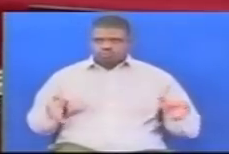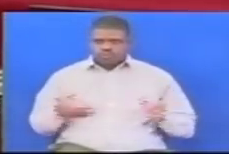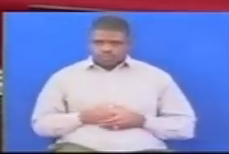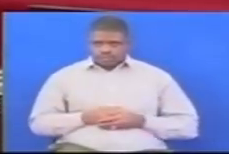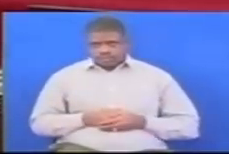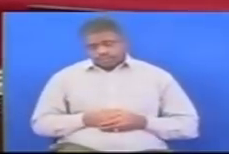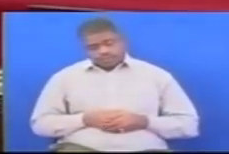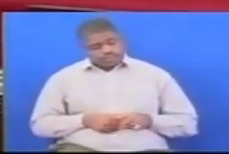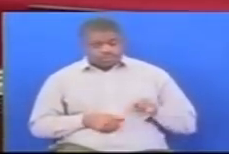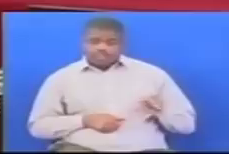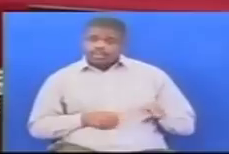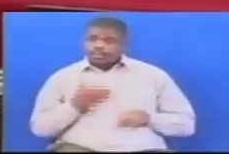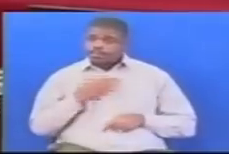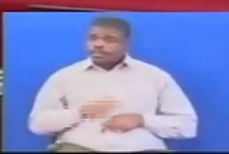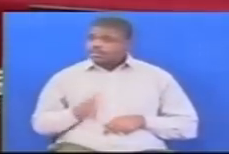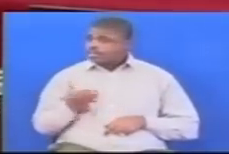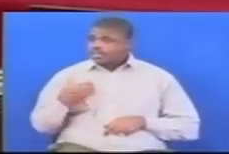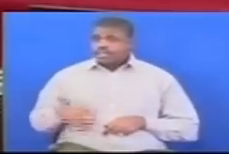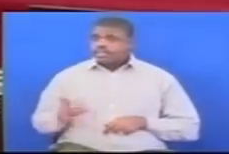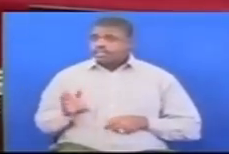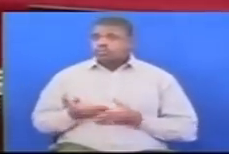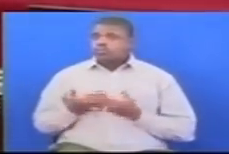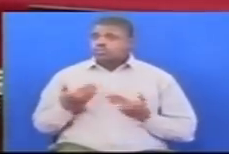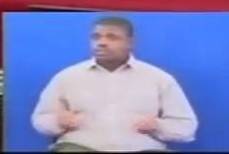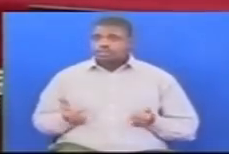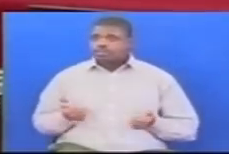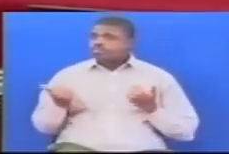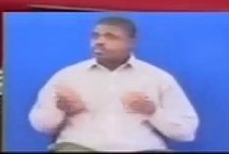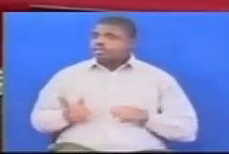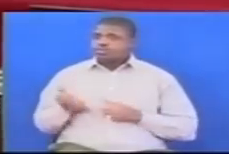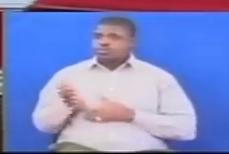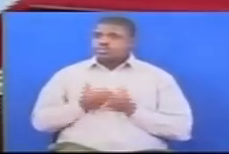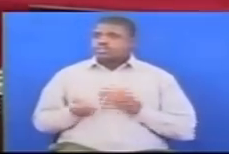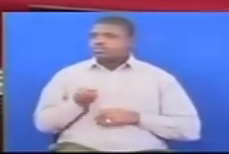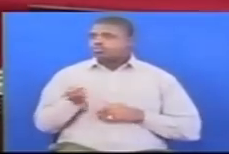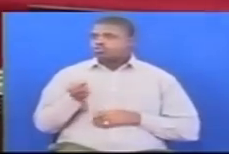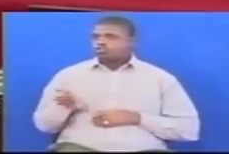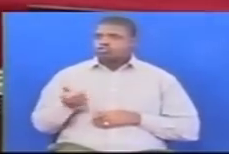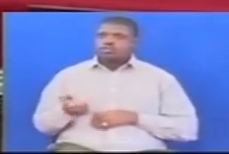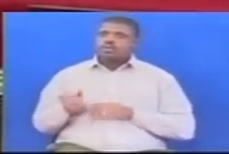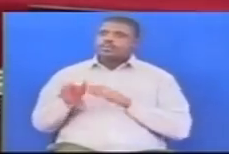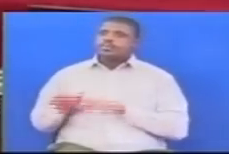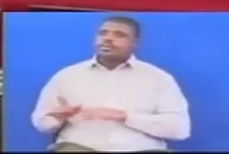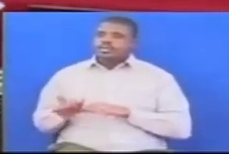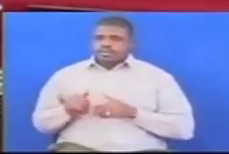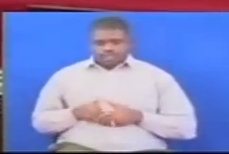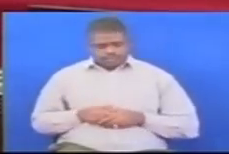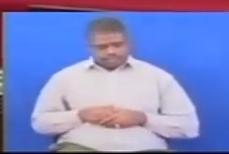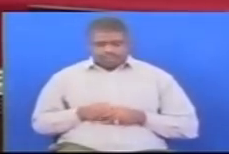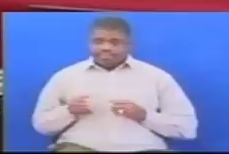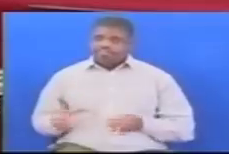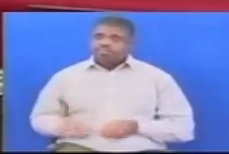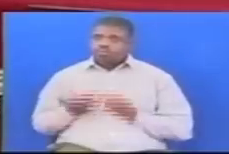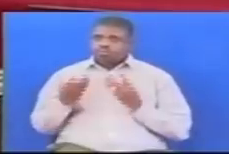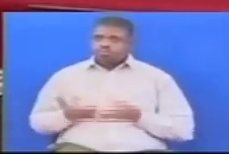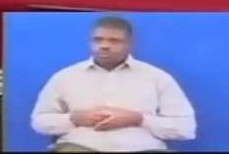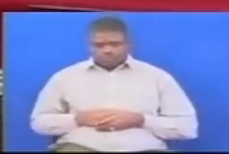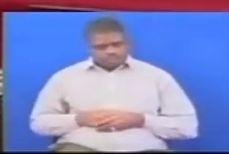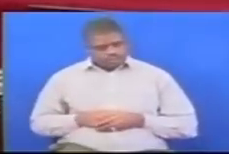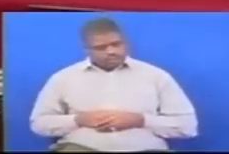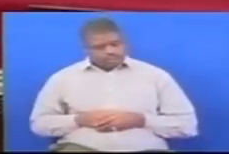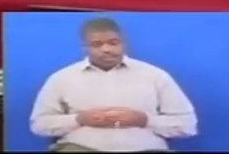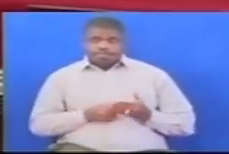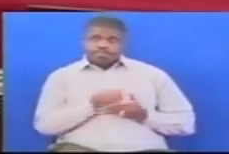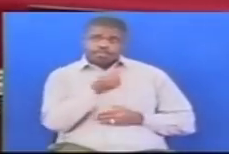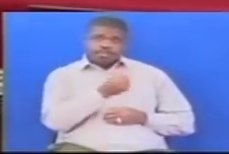maji hayawezi kwenda sasa hivi kwa sababu bado hiyo sehemu ndogo ambayo imebaki kifumuliwe. Sasa nimeona kwenye